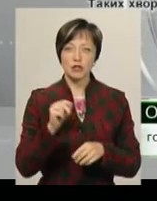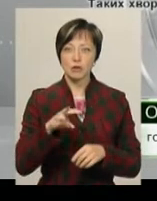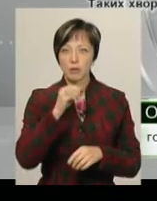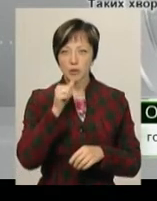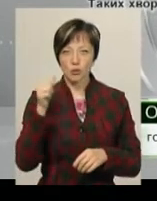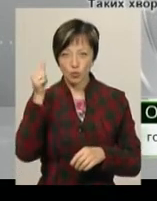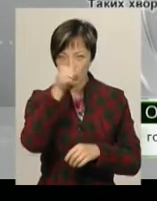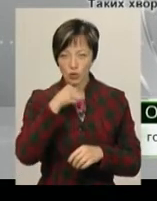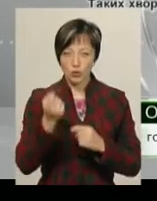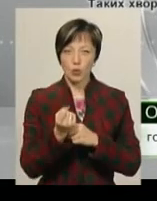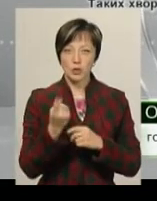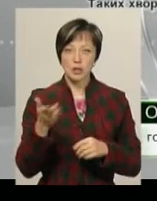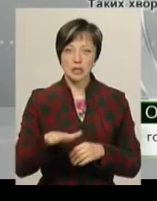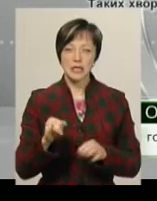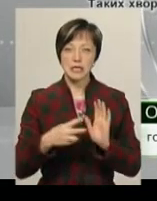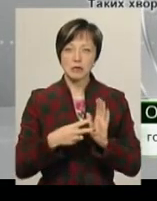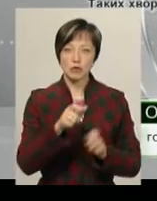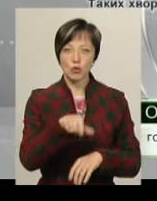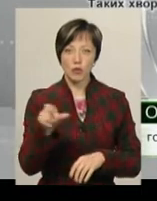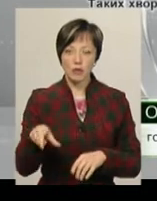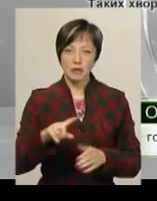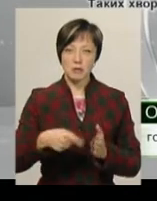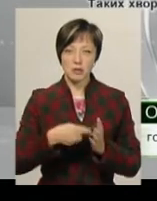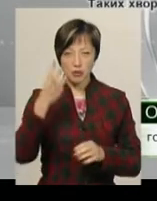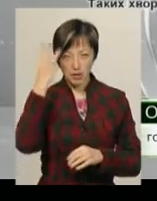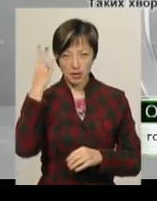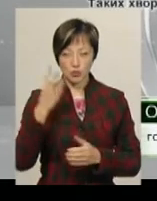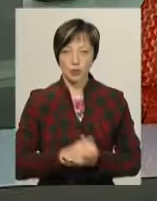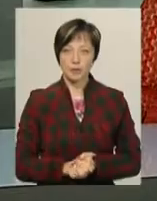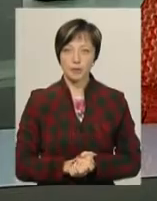в минулому році, 11 і 7 чоловік з них з міста Хмельницького.